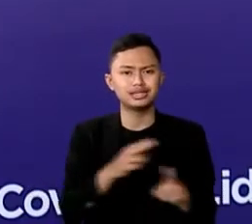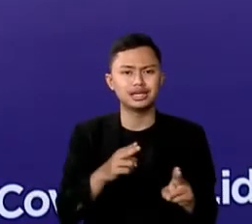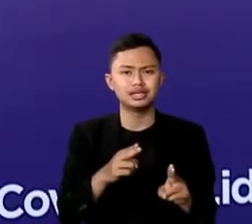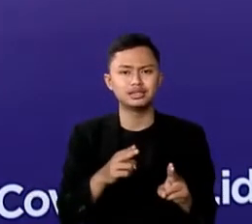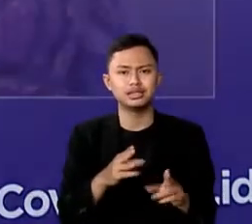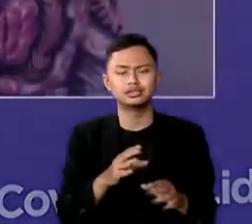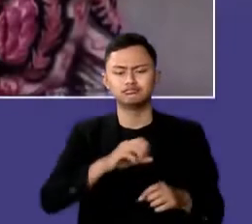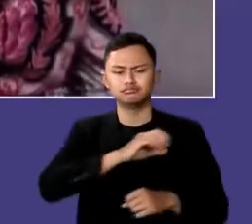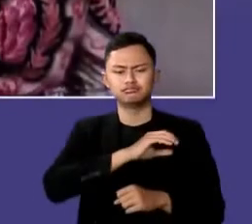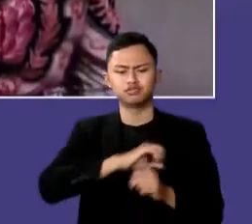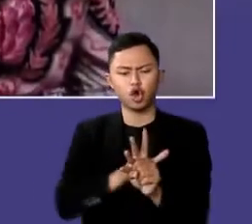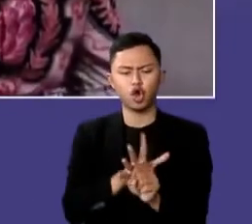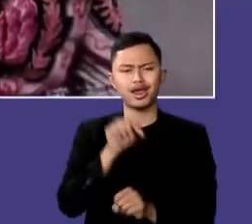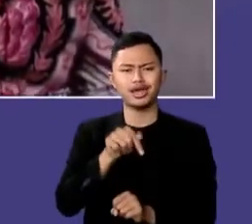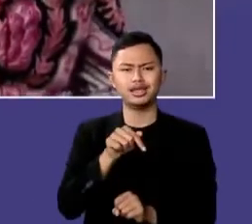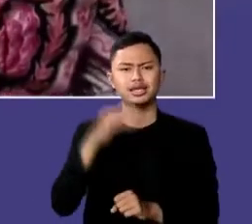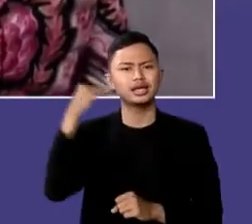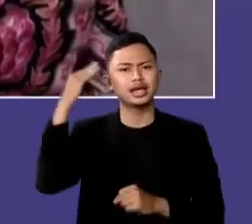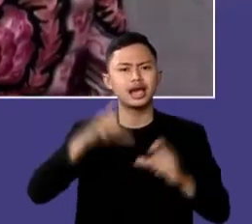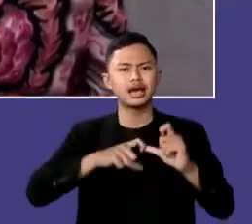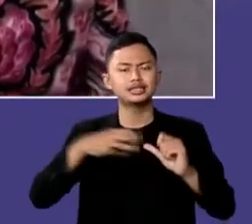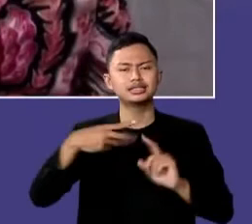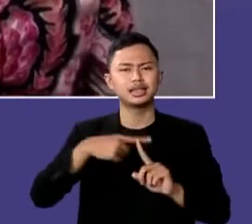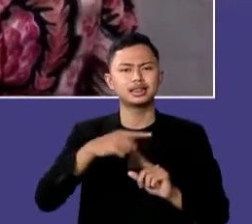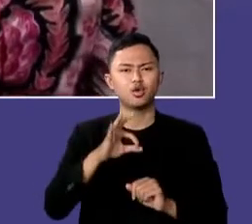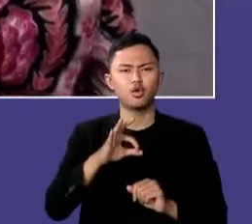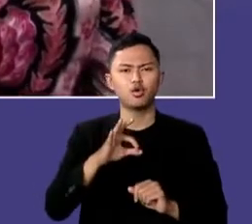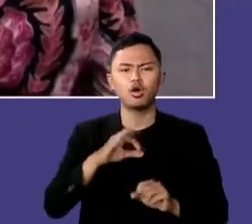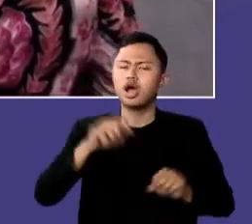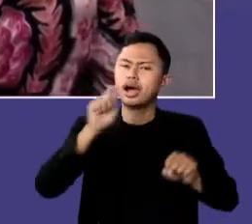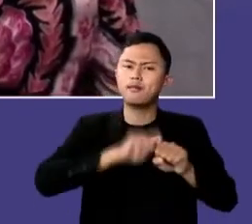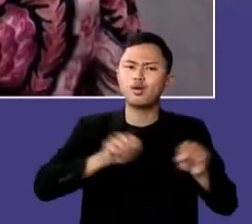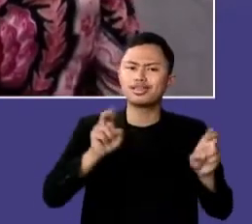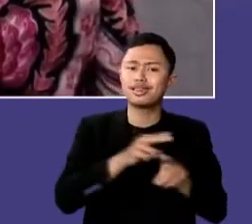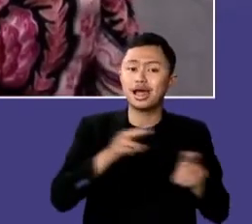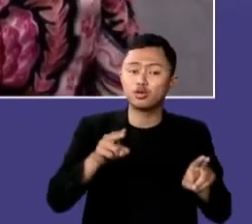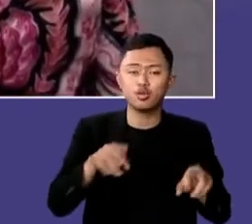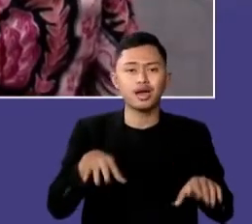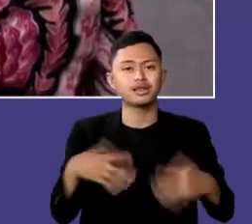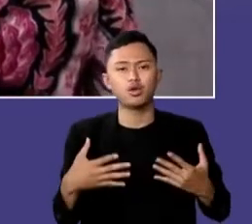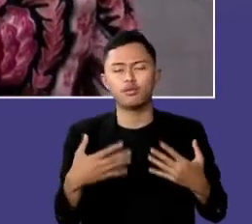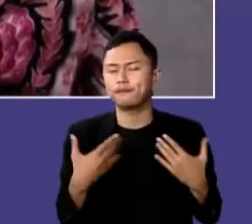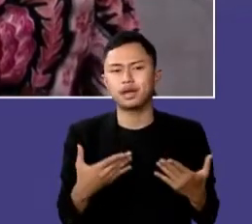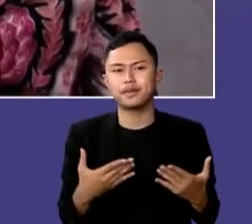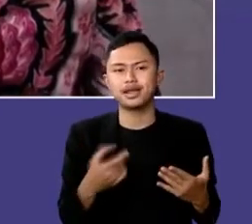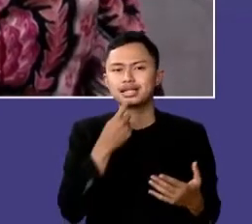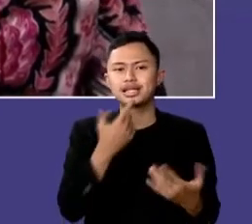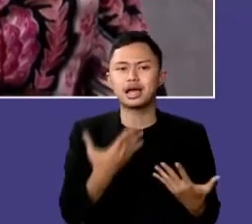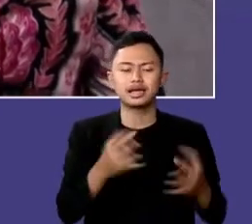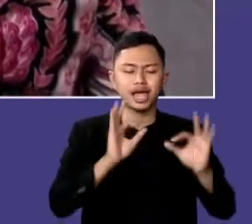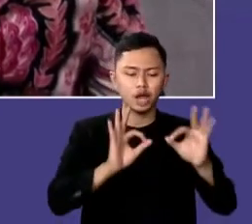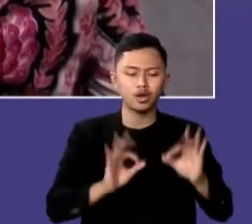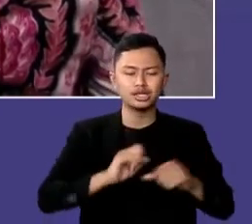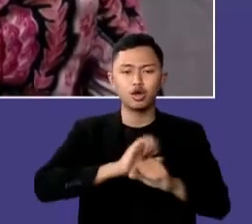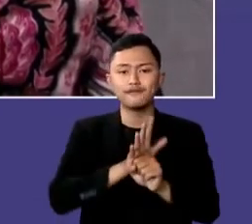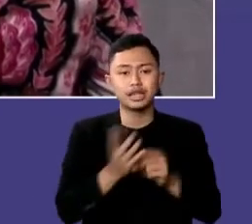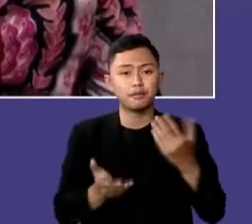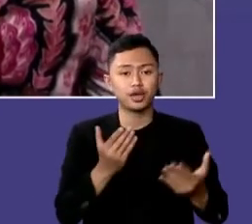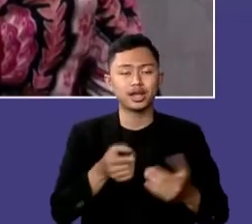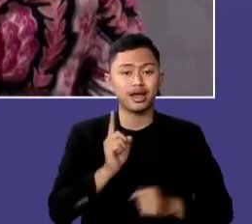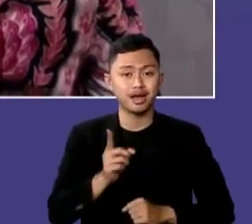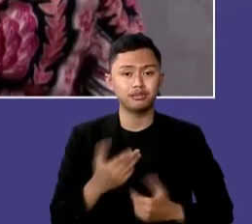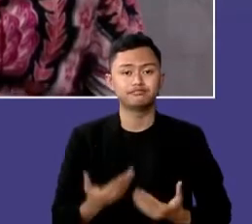nah kira-kira selama masa of it ini juga Kak Seto menemukan Cipta atau berhasil menciptakan lagu-lagu tentang edukasi covert